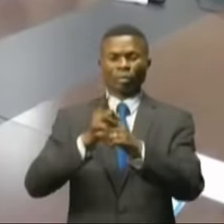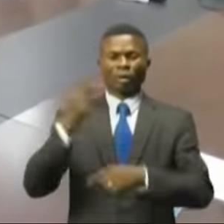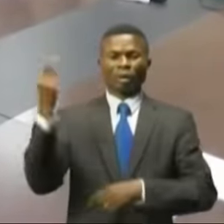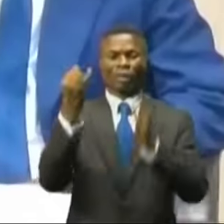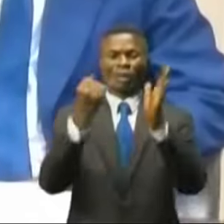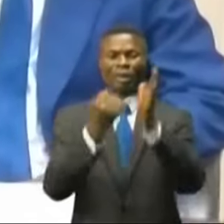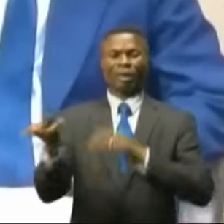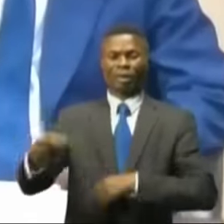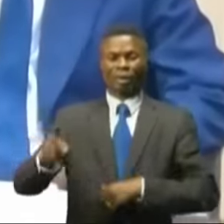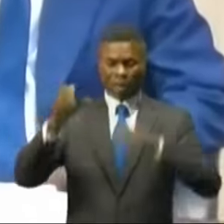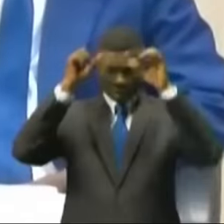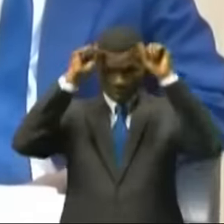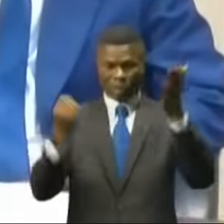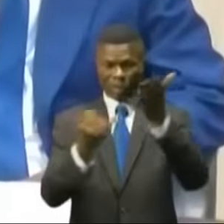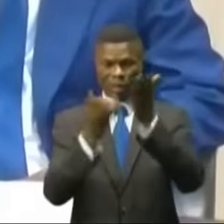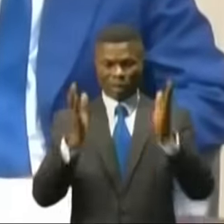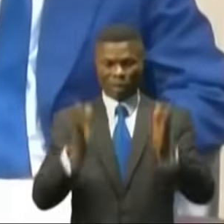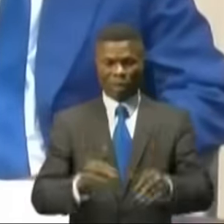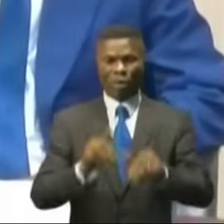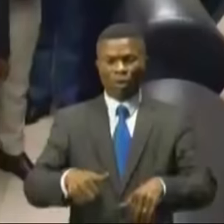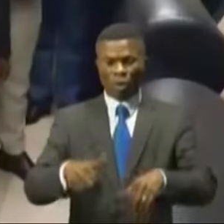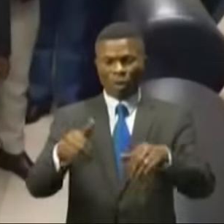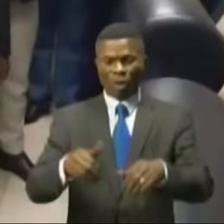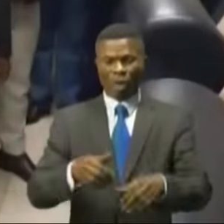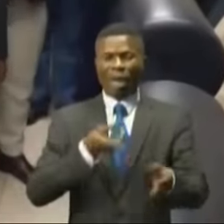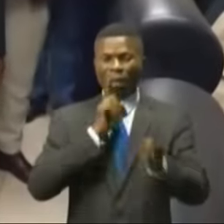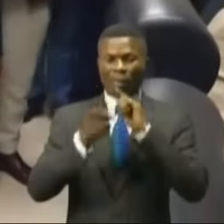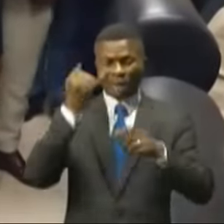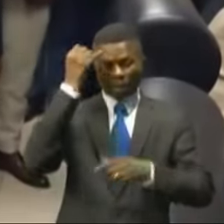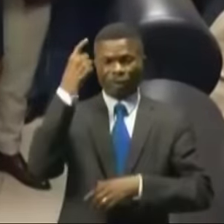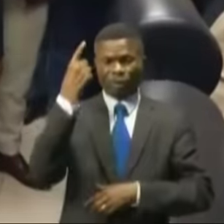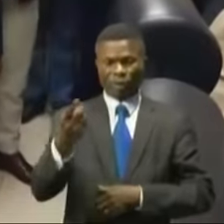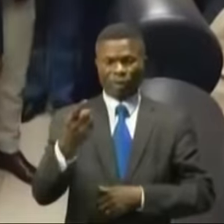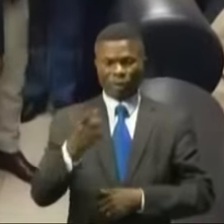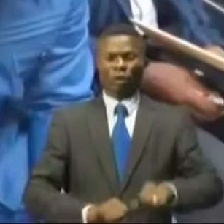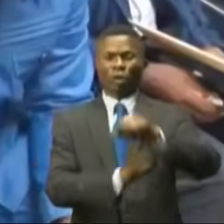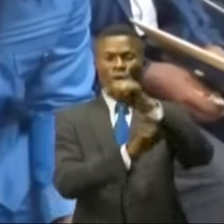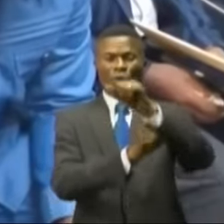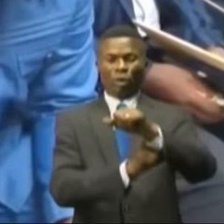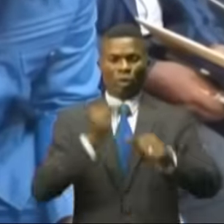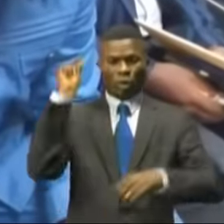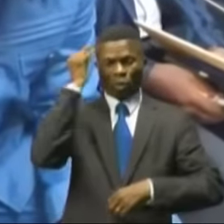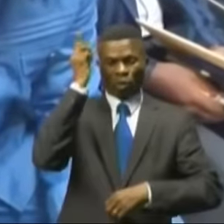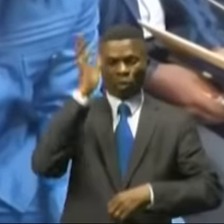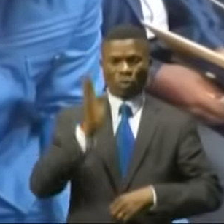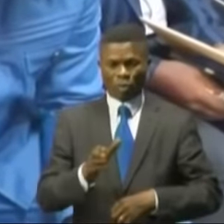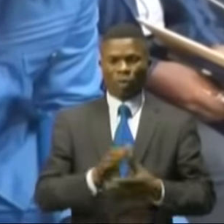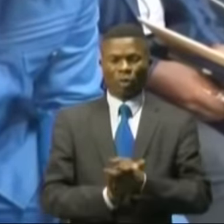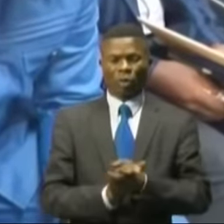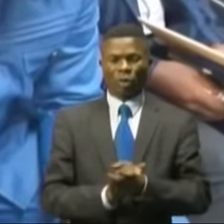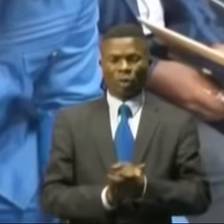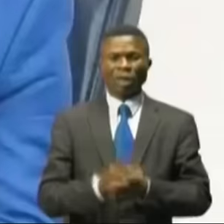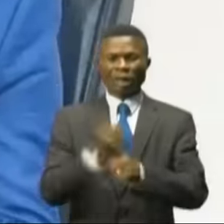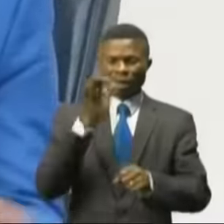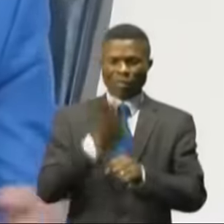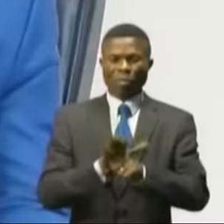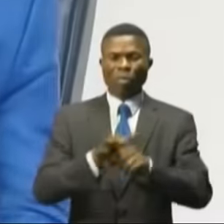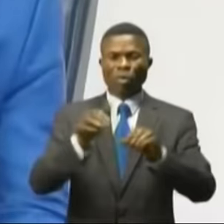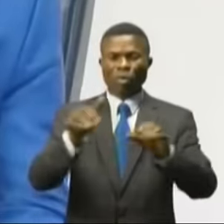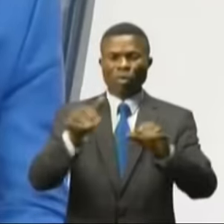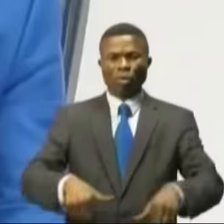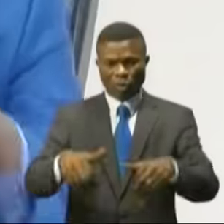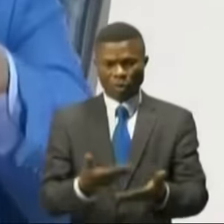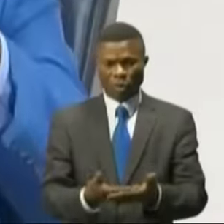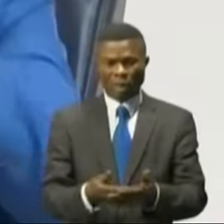les présidents des ingénieurs agronomes partagent la même ambition, celle d'accompagner les gouvernements dans la relance du secteur agricole. Et c'est